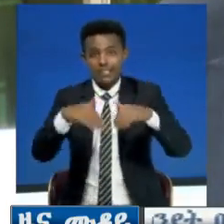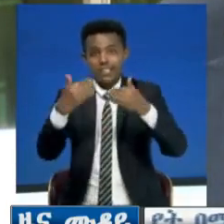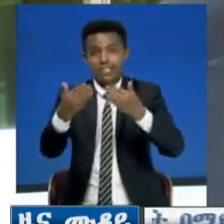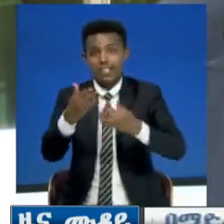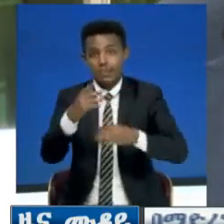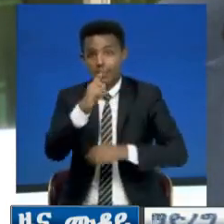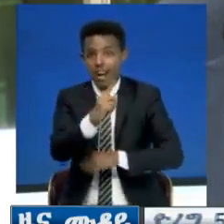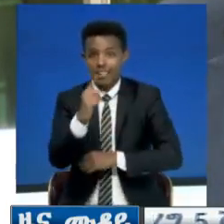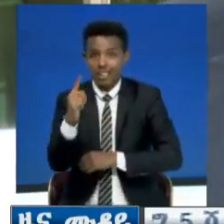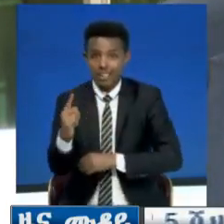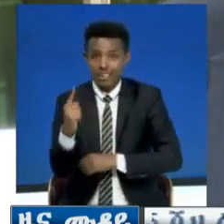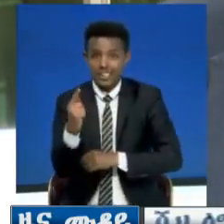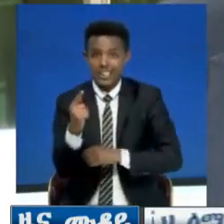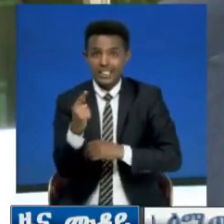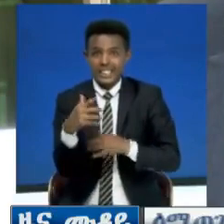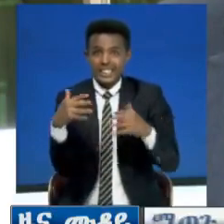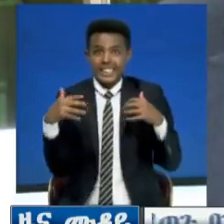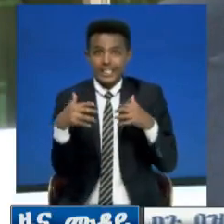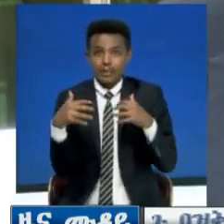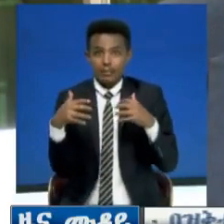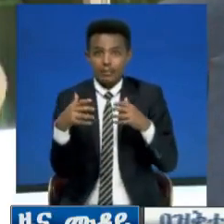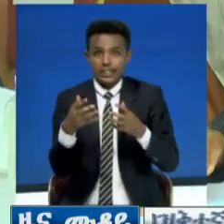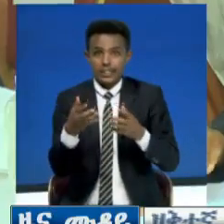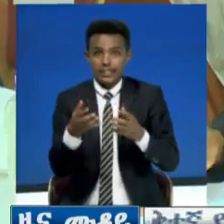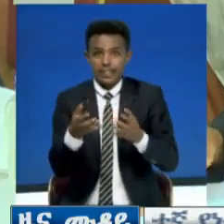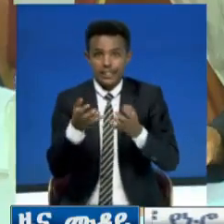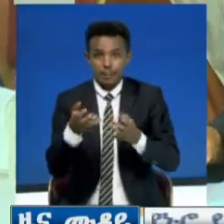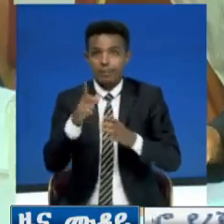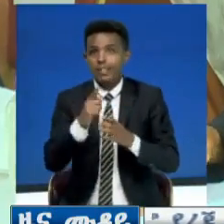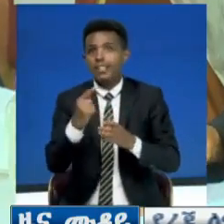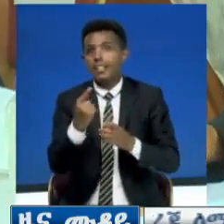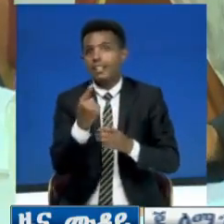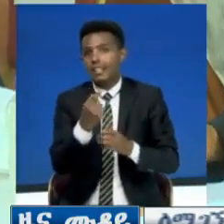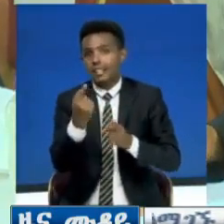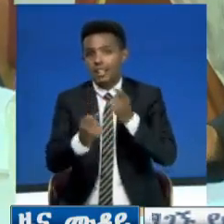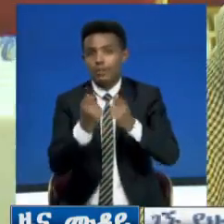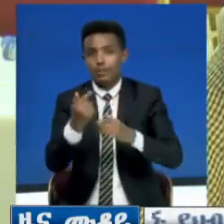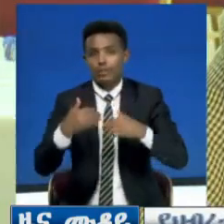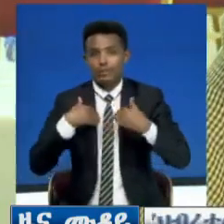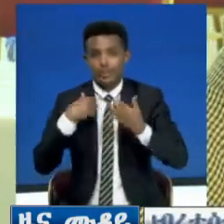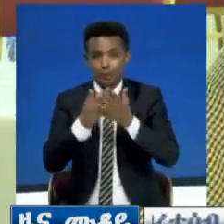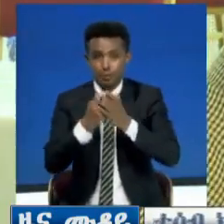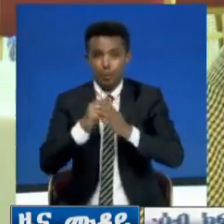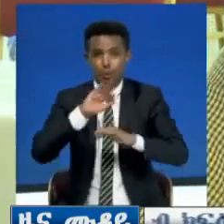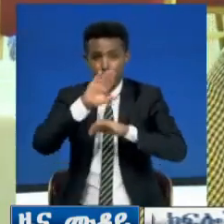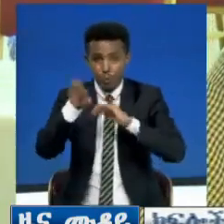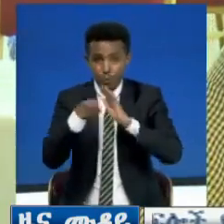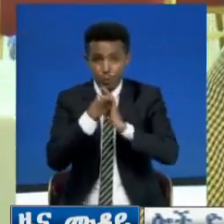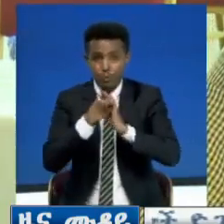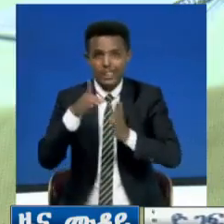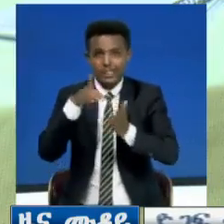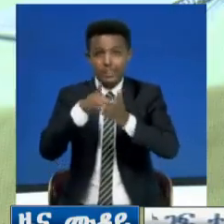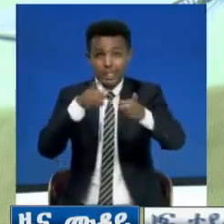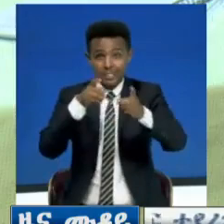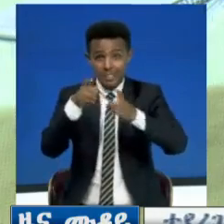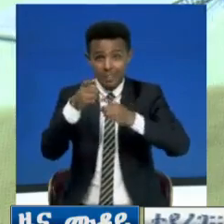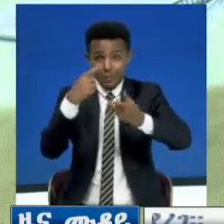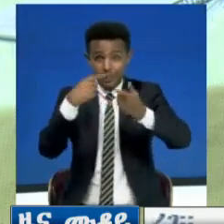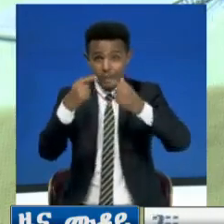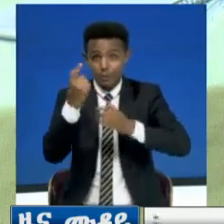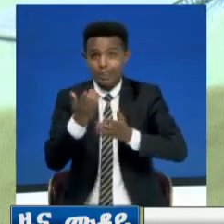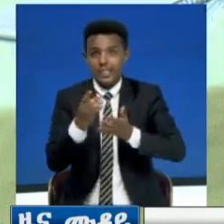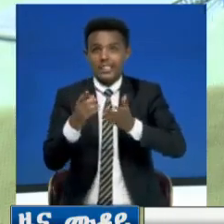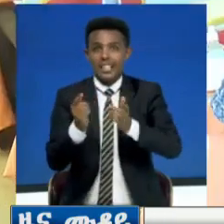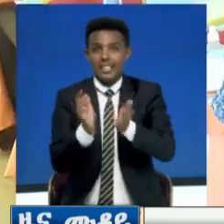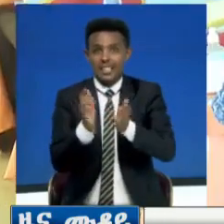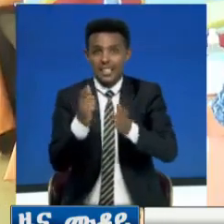አንዳንድ ስግብግብ ነጋዴዎች አሉና ይሄ ተጠናክሮ ይቀጥላል። ቢሮ በክልሉ ከሁሉም ዞኖችና ከተማ አስተዳደሮች ከመጡ የንግድና ገበያ ልማት